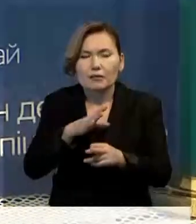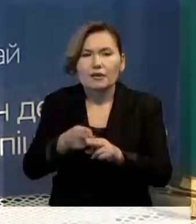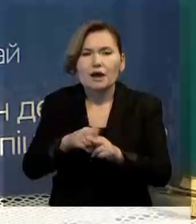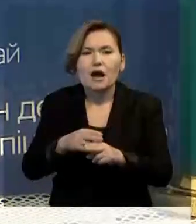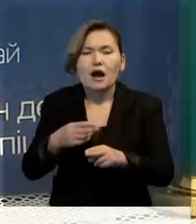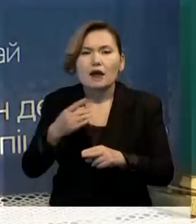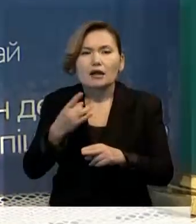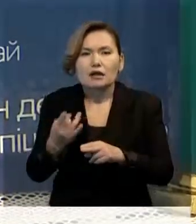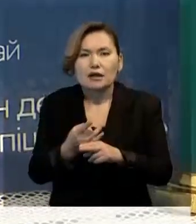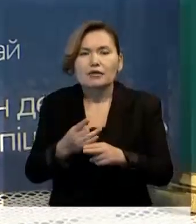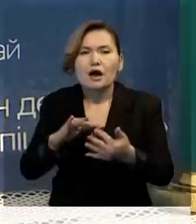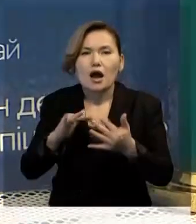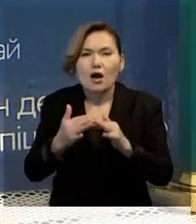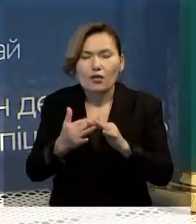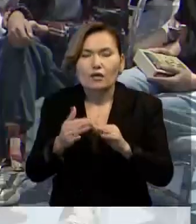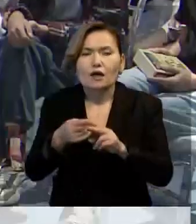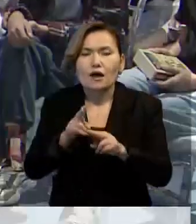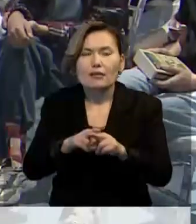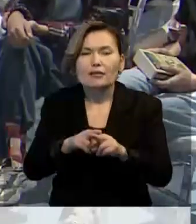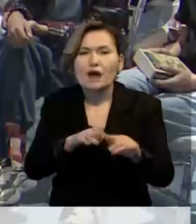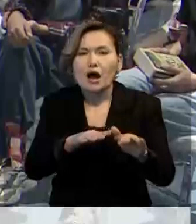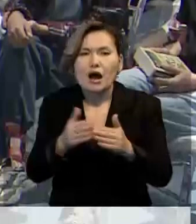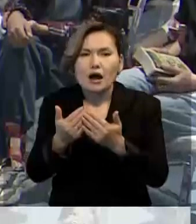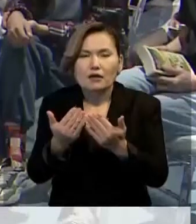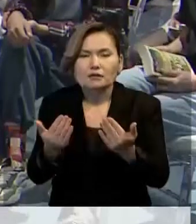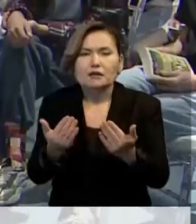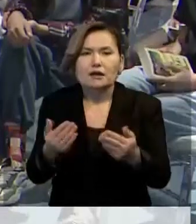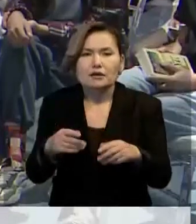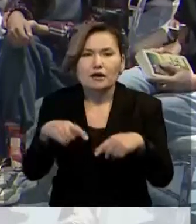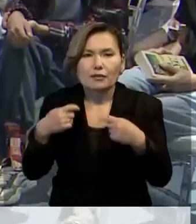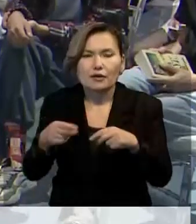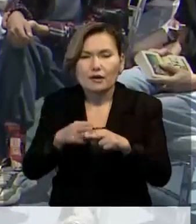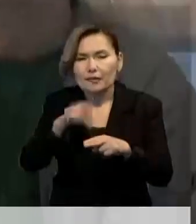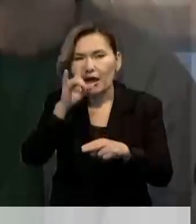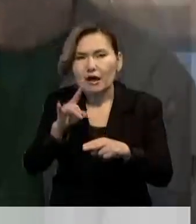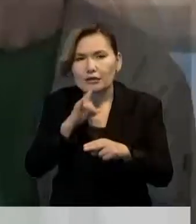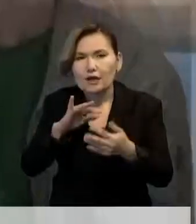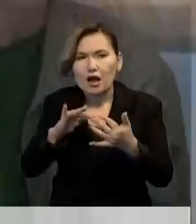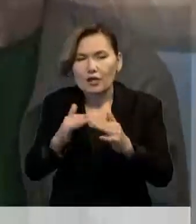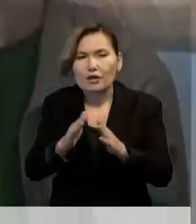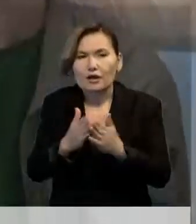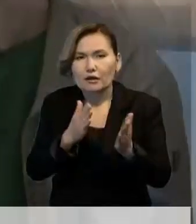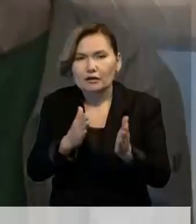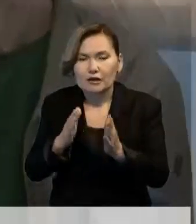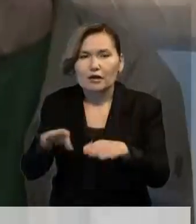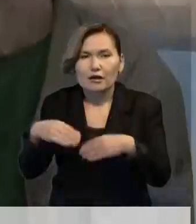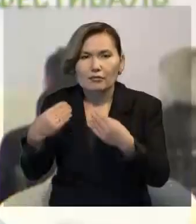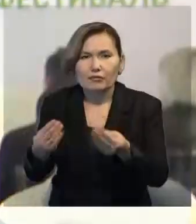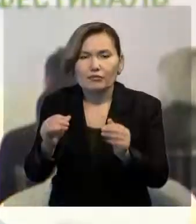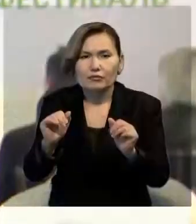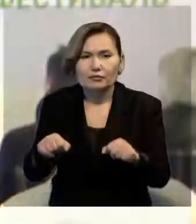рет ауылға кітап акциясы ұйымдастырылды. Мұнда кез келген оқырман өз кітабын Қазақстанның ауылдық кітапханаларына тапсыра алады.